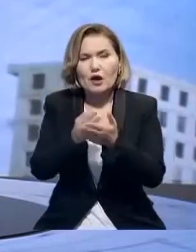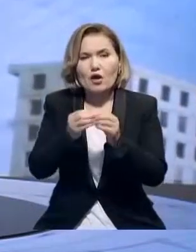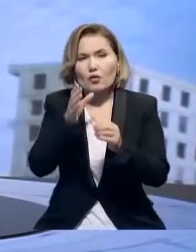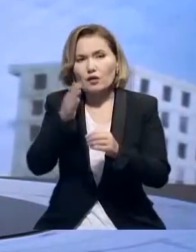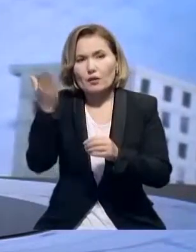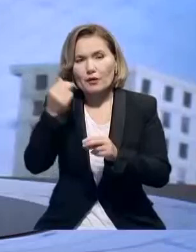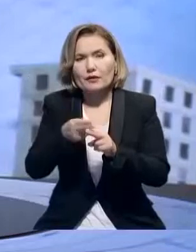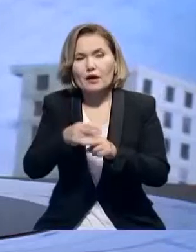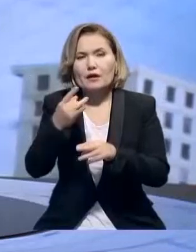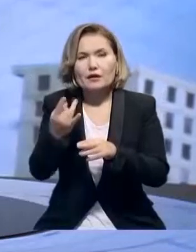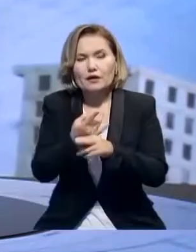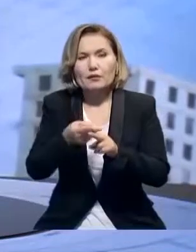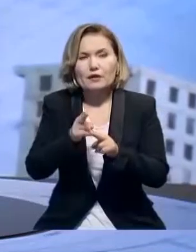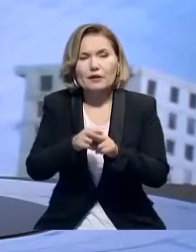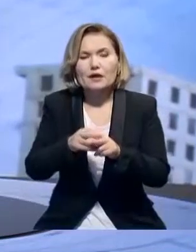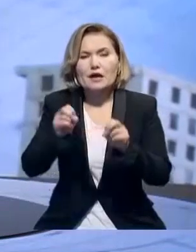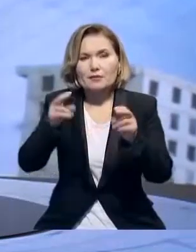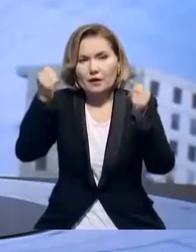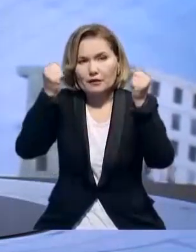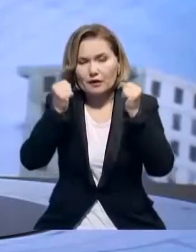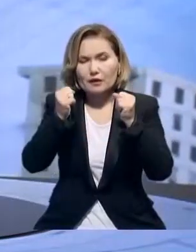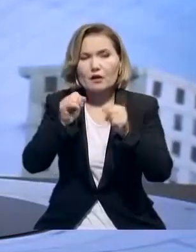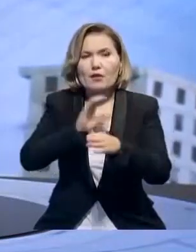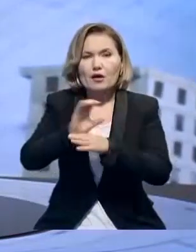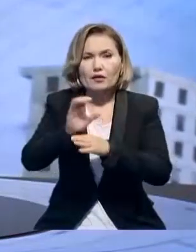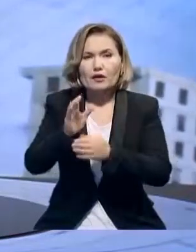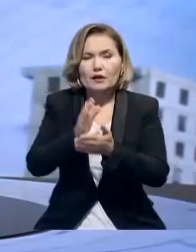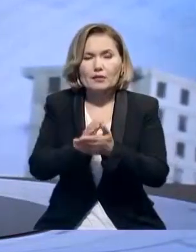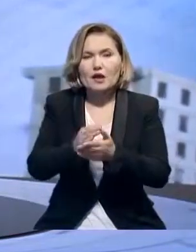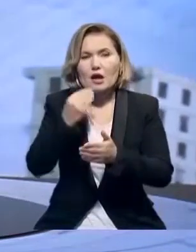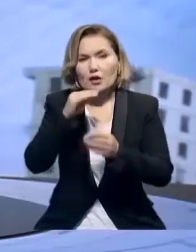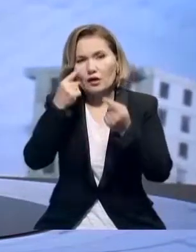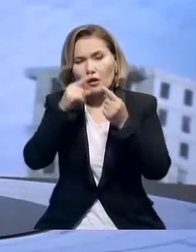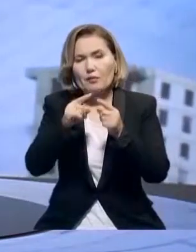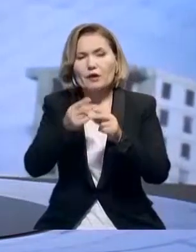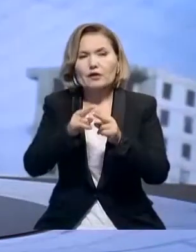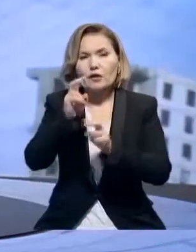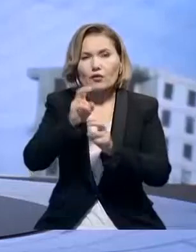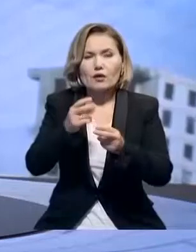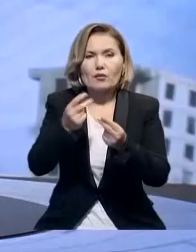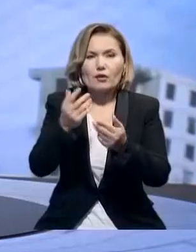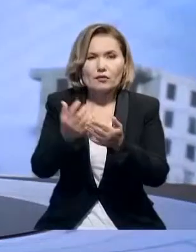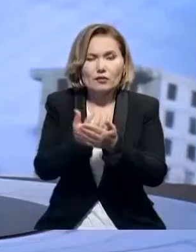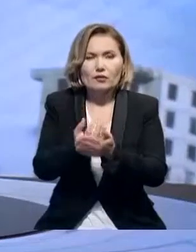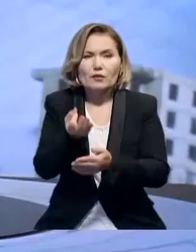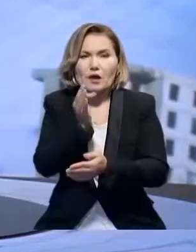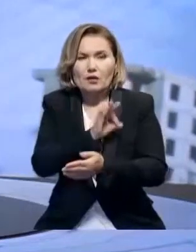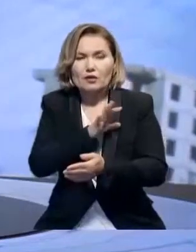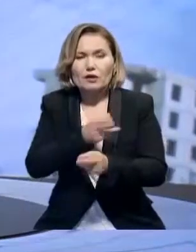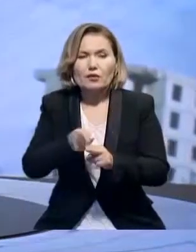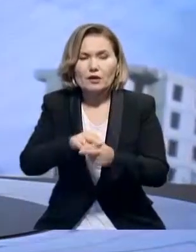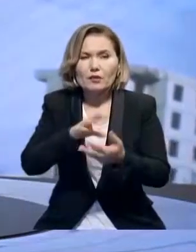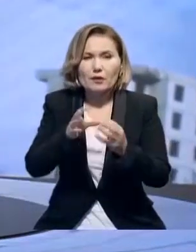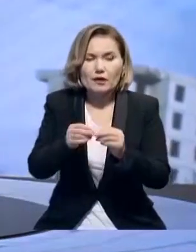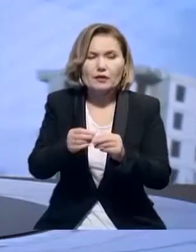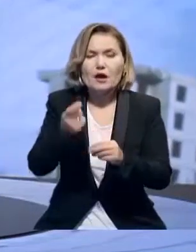бұрын аймақта алғаш болып қорғаныш каскасын шығара бастаған Іскержан жоғары технологиялық өндіріс бірден табыс әкелмейтіндігін айтты. Тұтынушыға